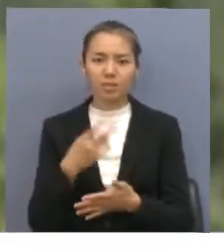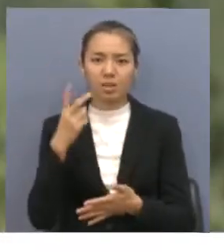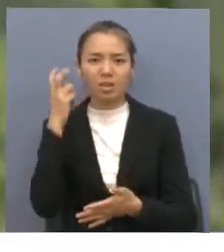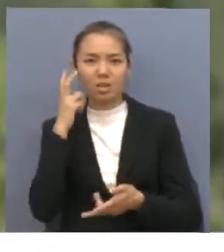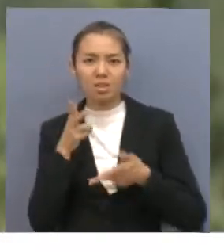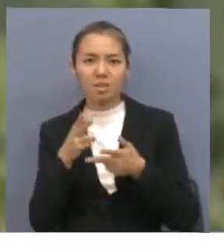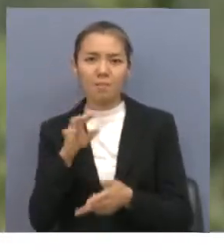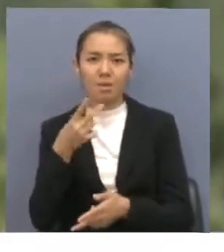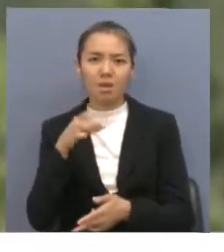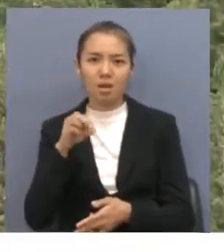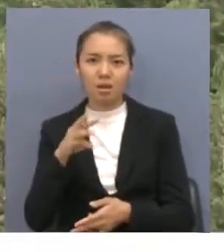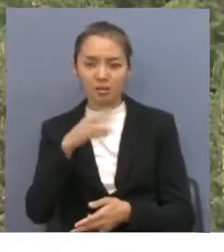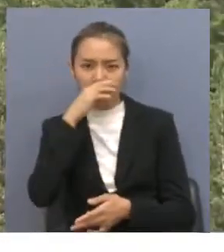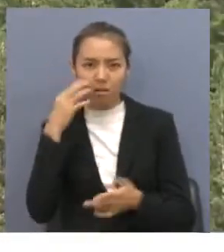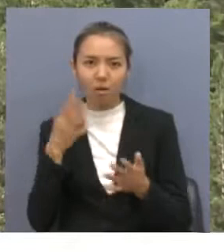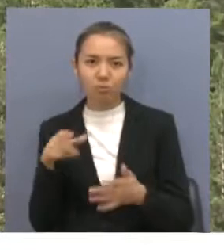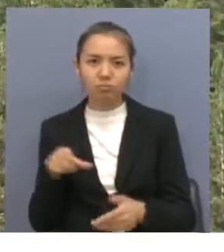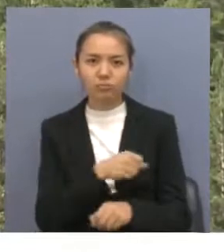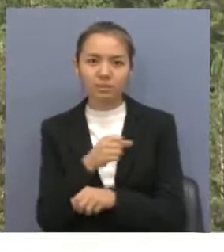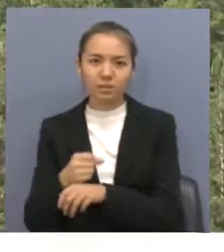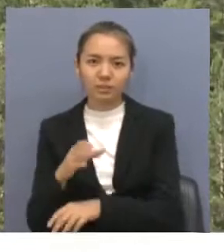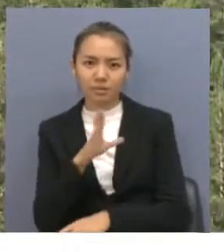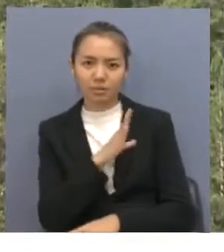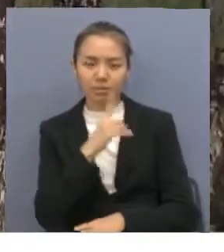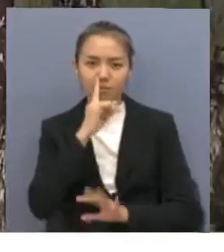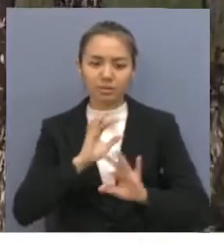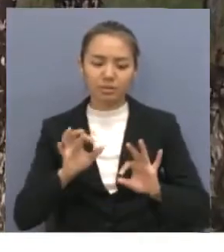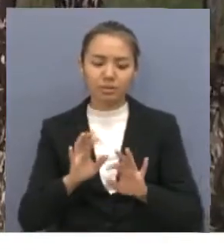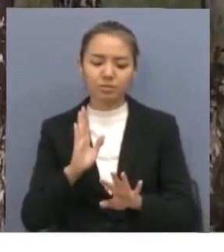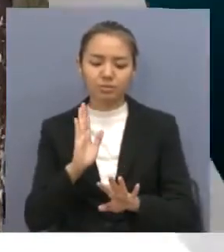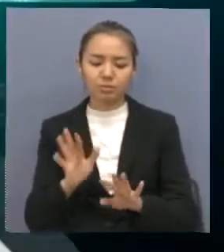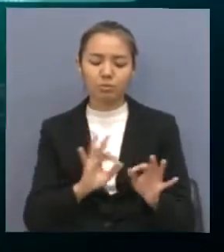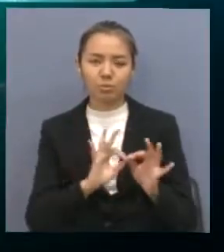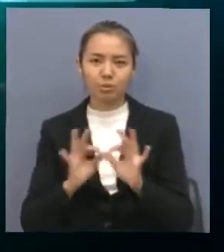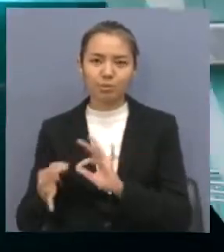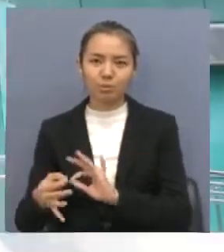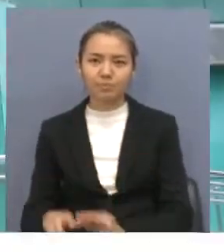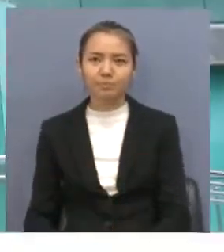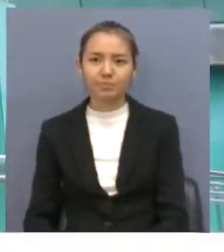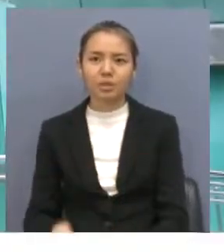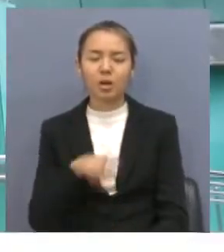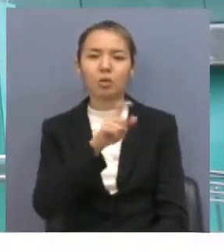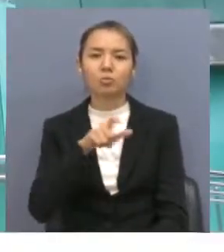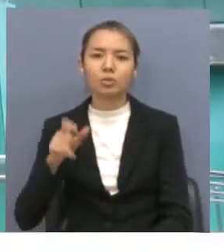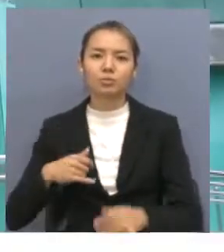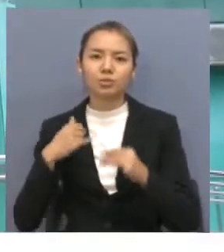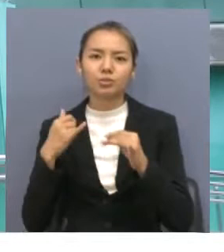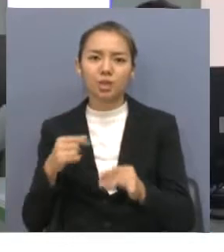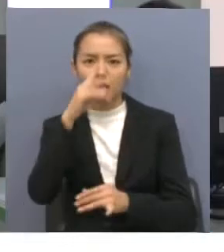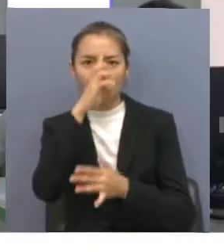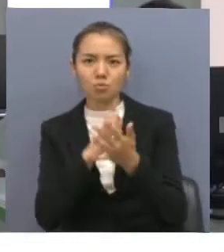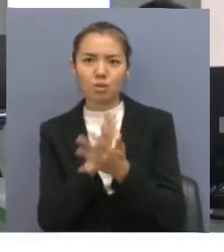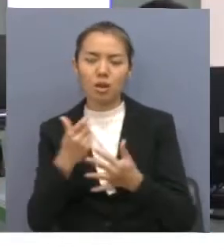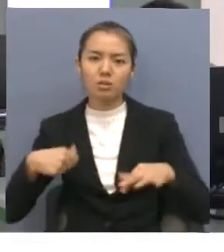пеллет отынының өндірісі жолға қойылмақ. Бұл туралы толығырақ бірер минуттан кейін мен Бибінұр Амырханқызы айтам. Азаматтарға арналған үкімет